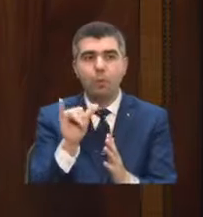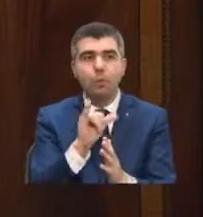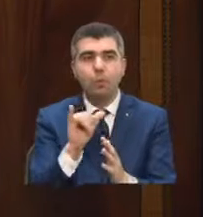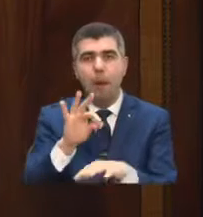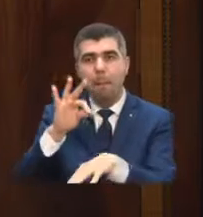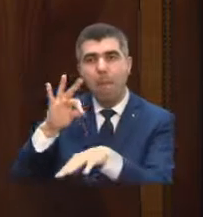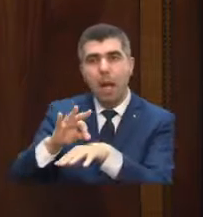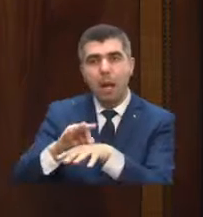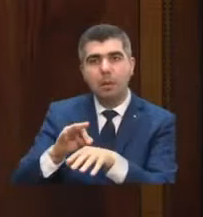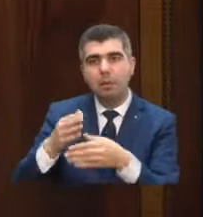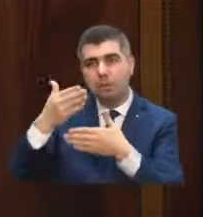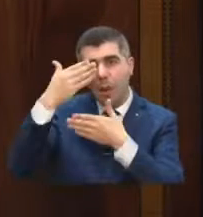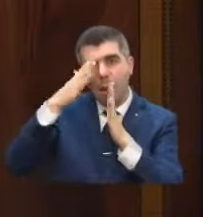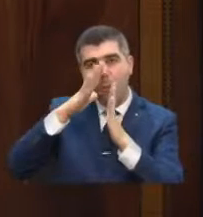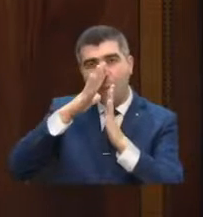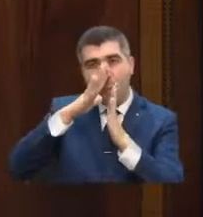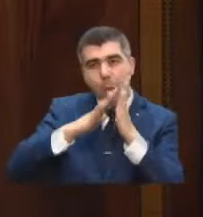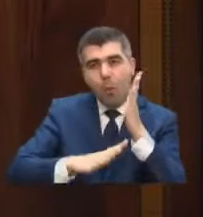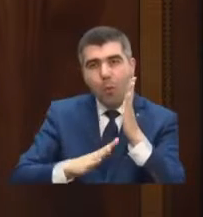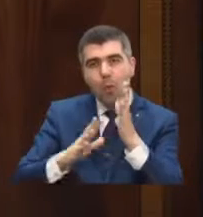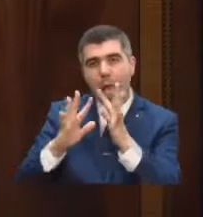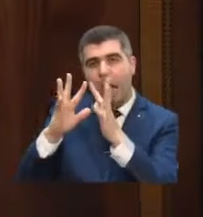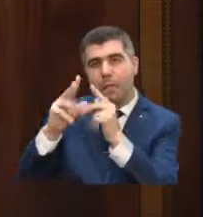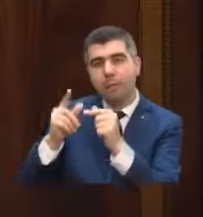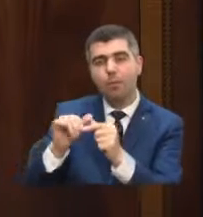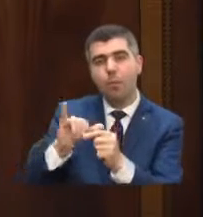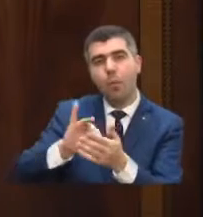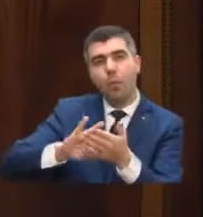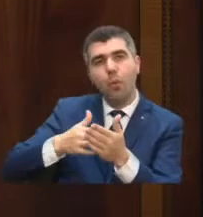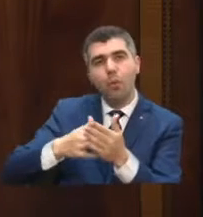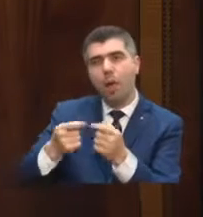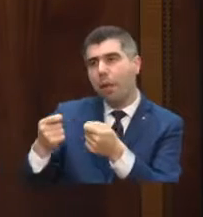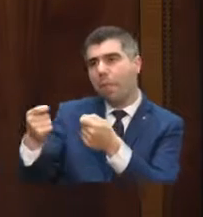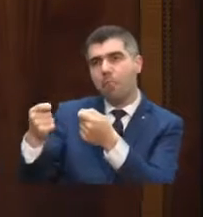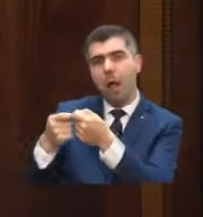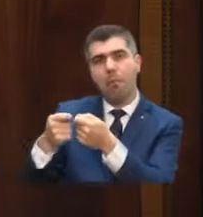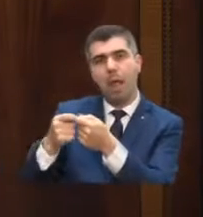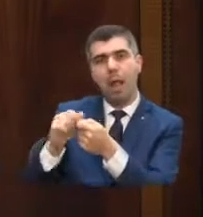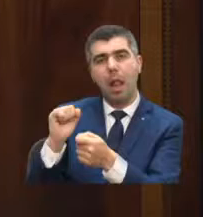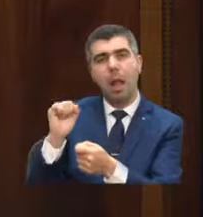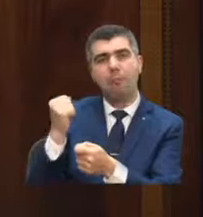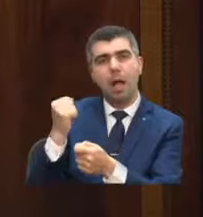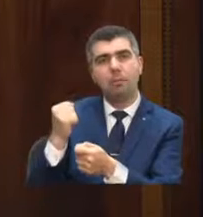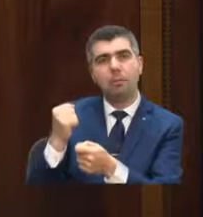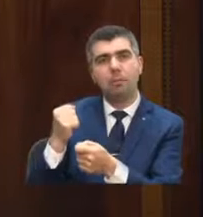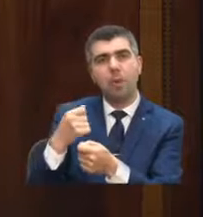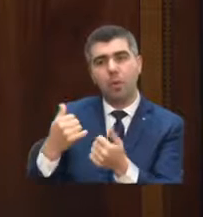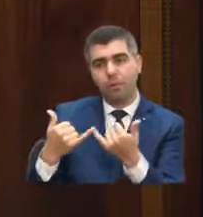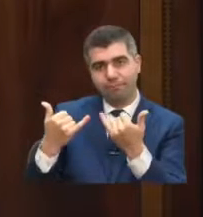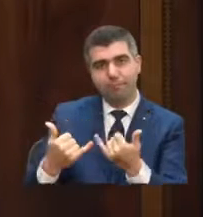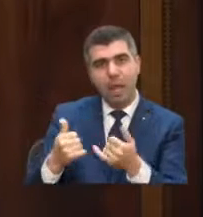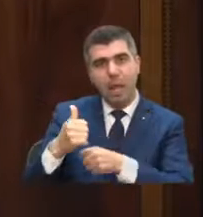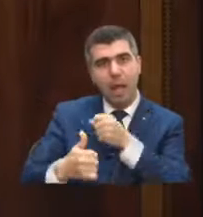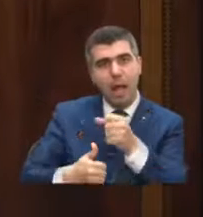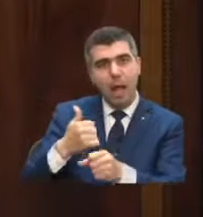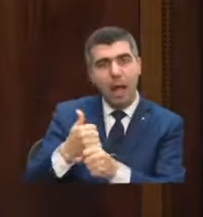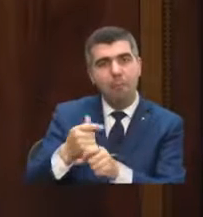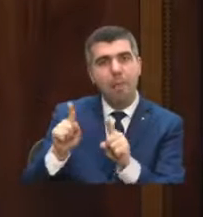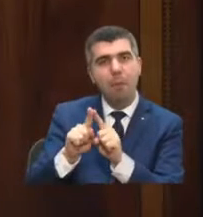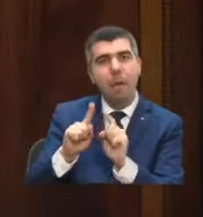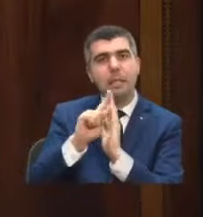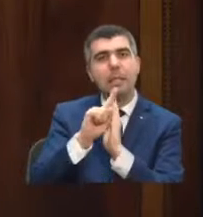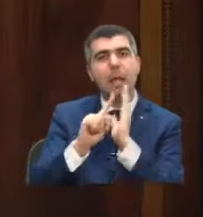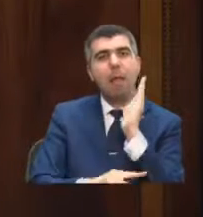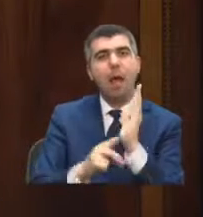هذا الشيء كيعطينا بانه المنحه عادي ولا يختلف عن السنوات الماضيه بتاخر اسبوعين هذه السنه، يعني ذاك لما كندوزوا